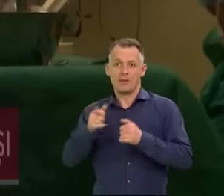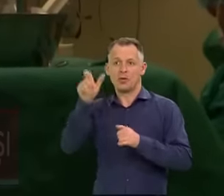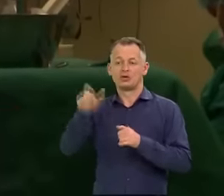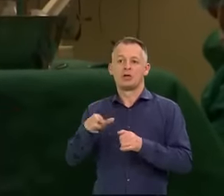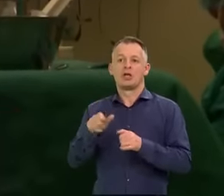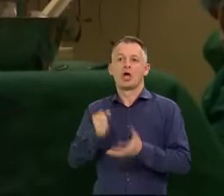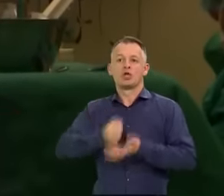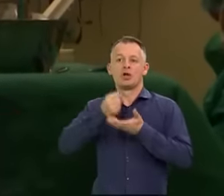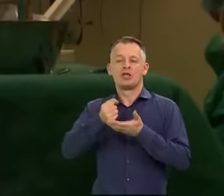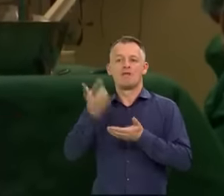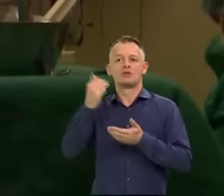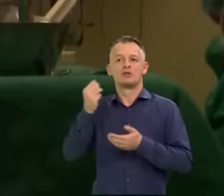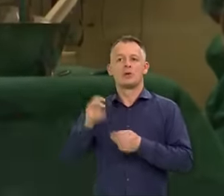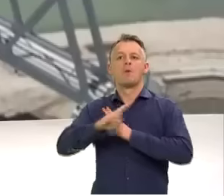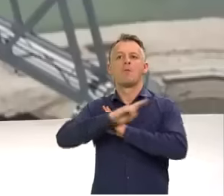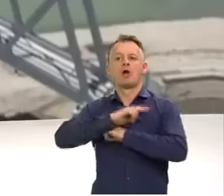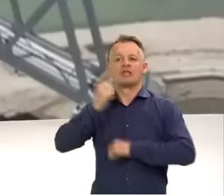cerebrală.